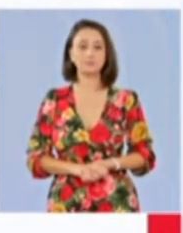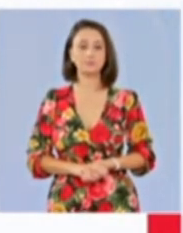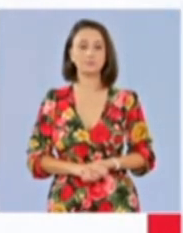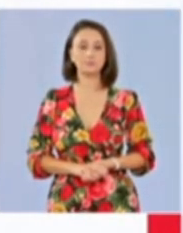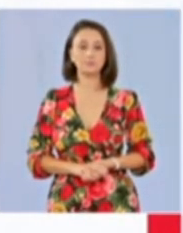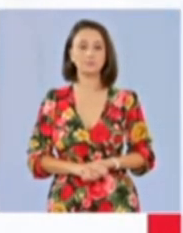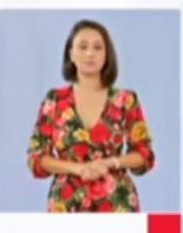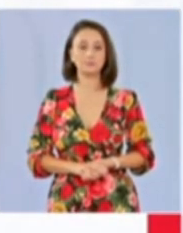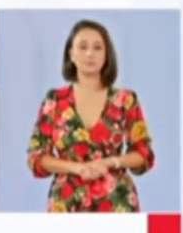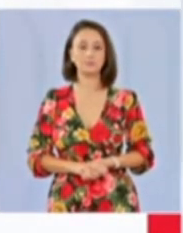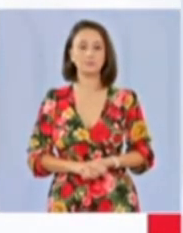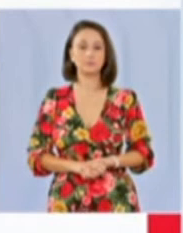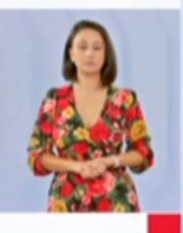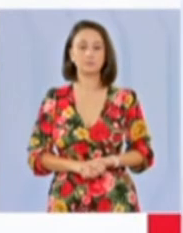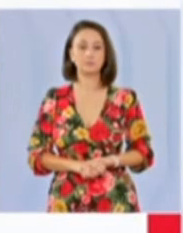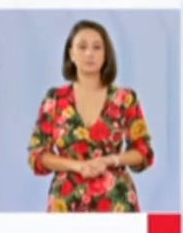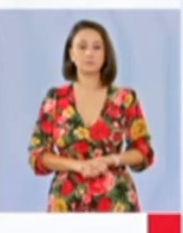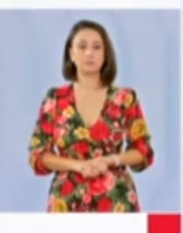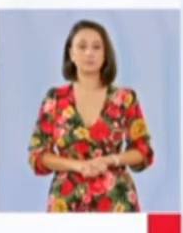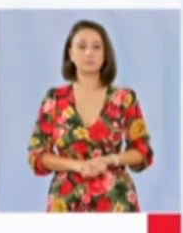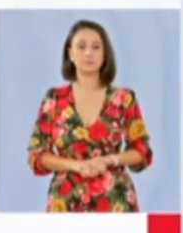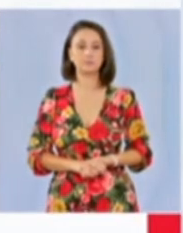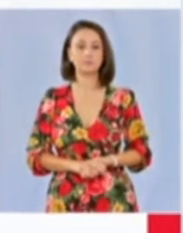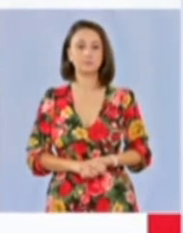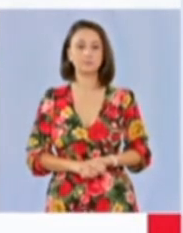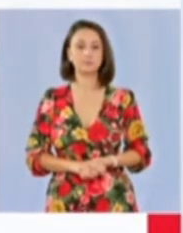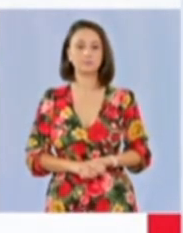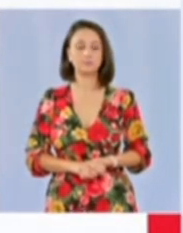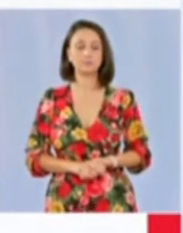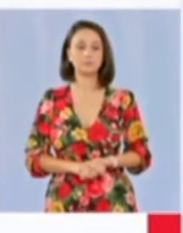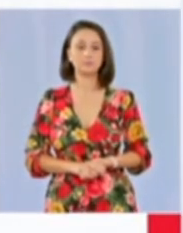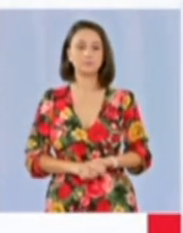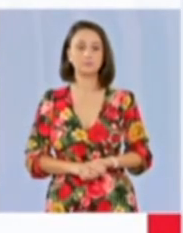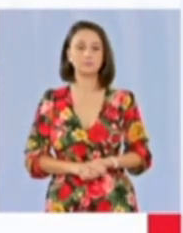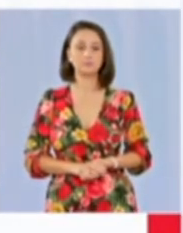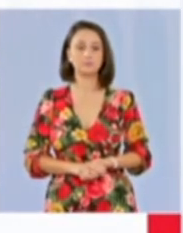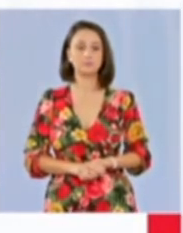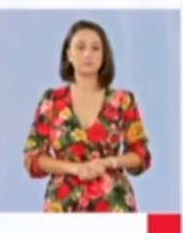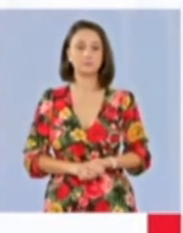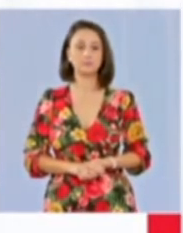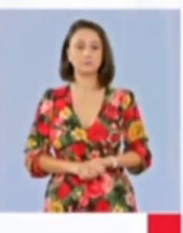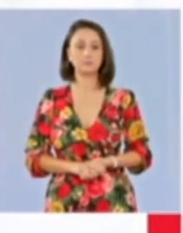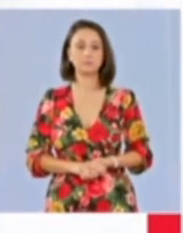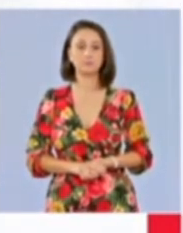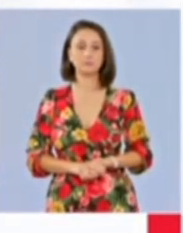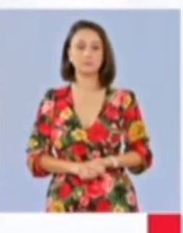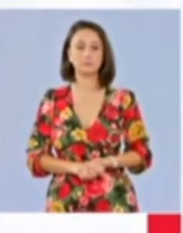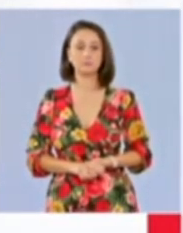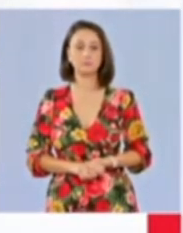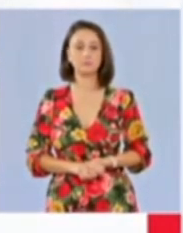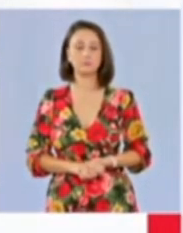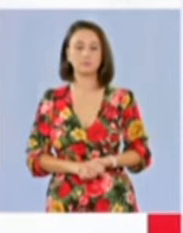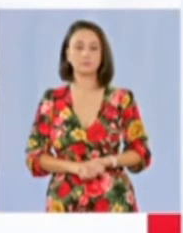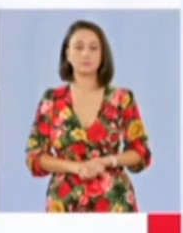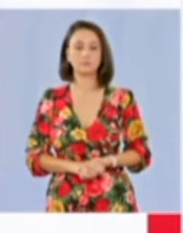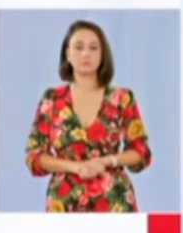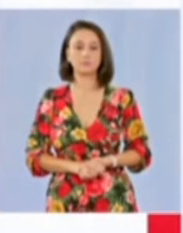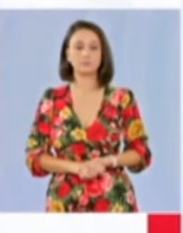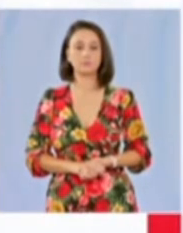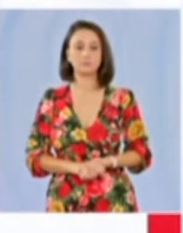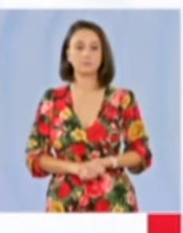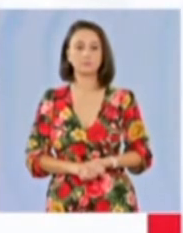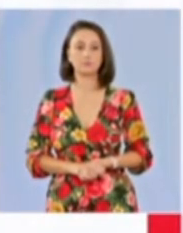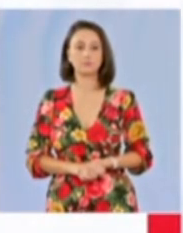care au impact direct asupra calității vieții oamenilor și asupra sănătății acestora așteptăm acum ca România să ia măsurile necesare